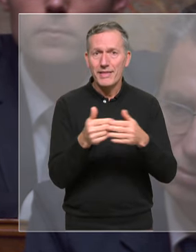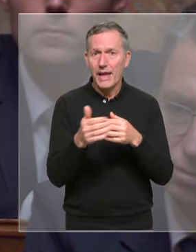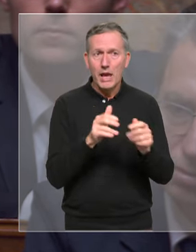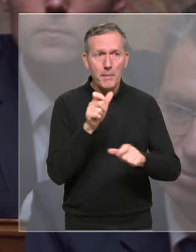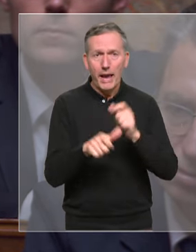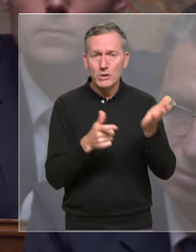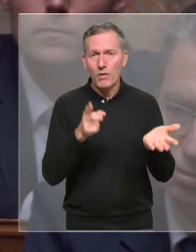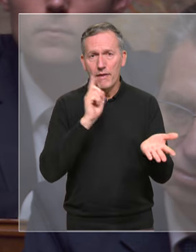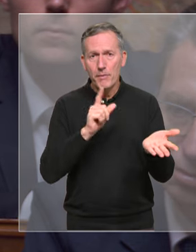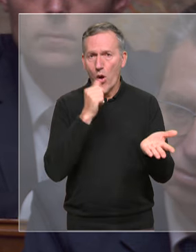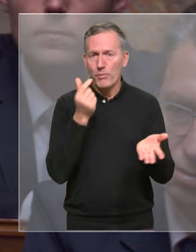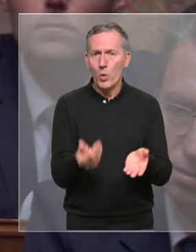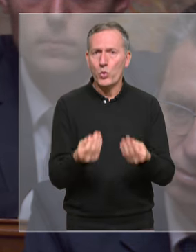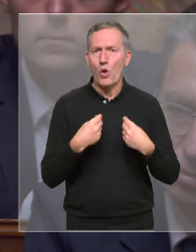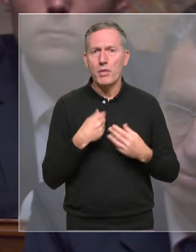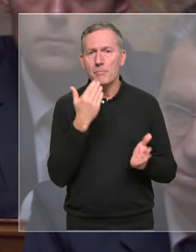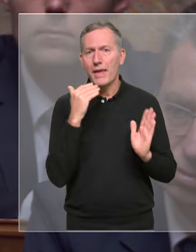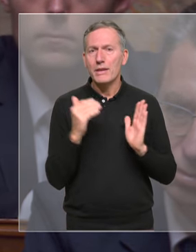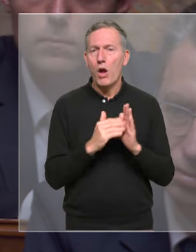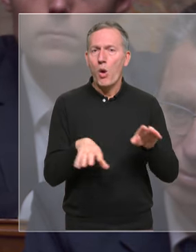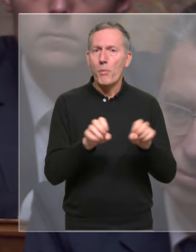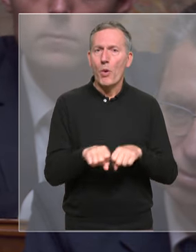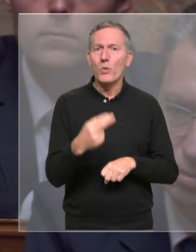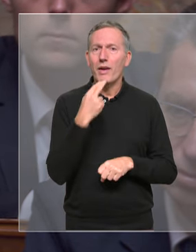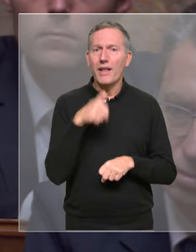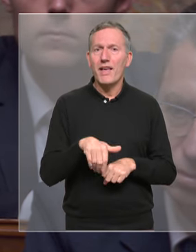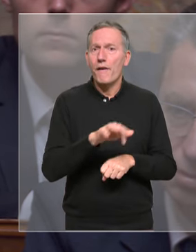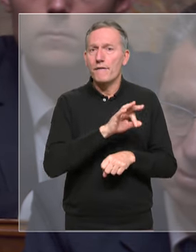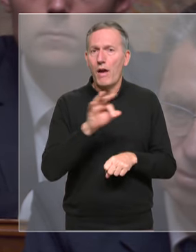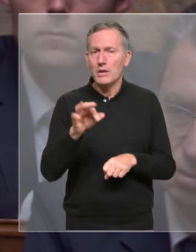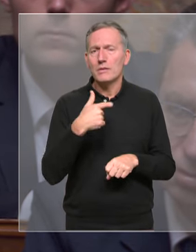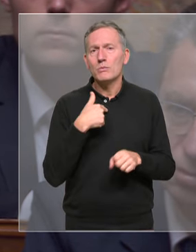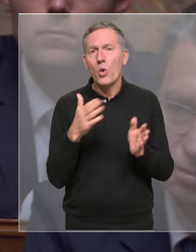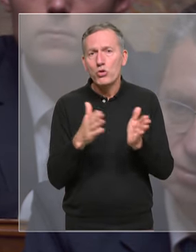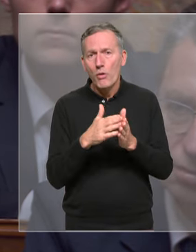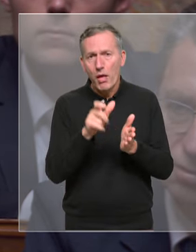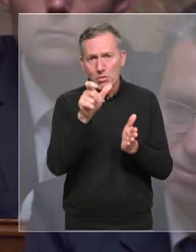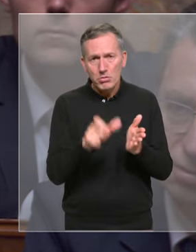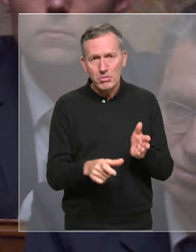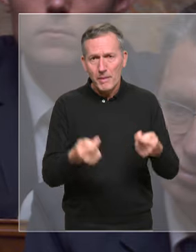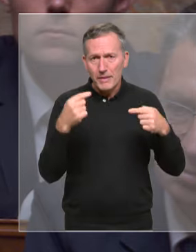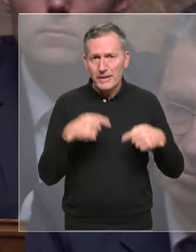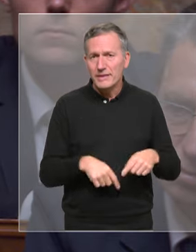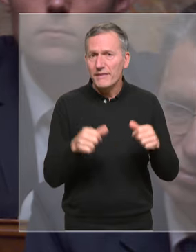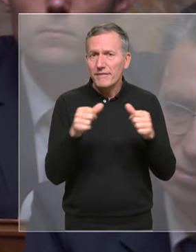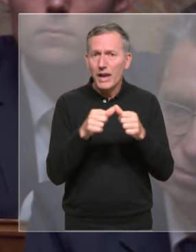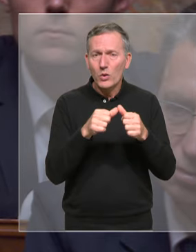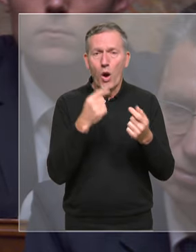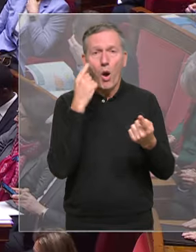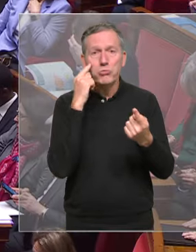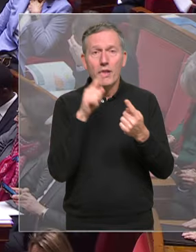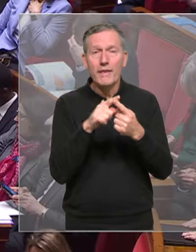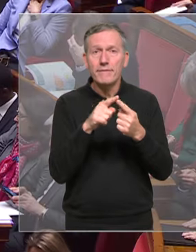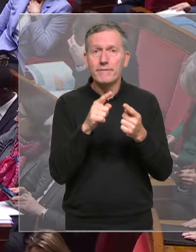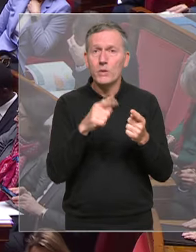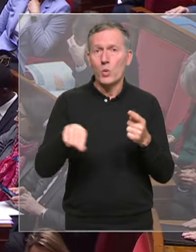et ces femmes qui nous offrent le meilleur des produits de qualité française. Alors je vous le demande, Monsieur le Ministre, que faut-il faire pour que les réels besoins